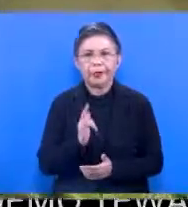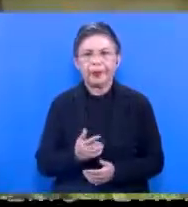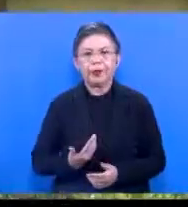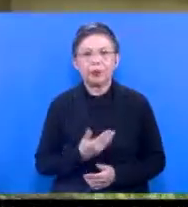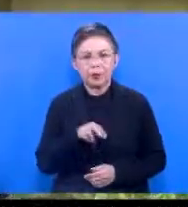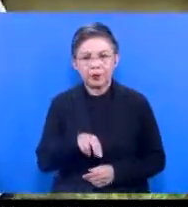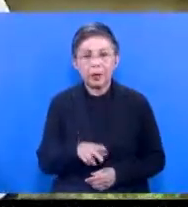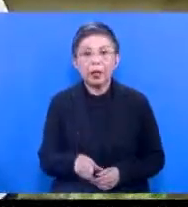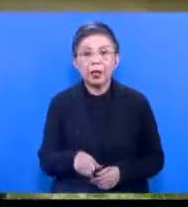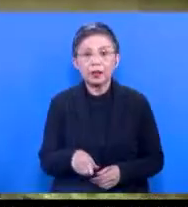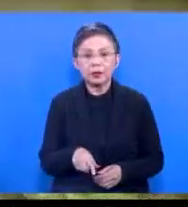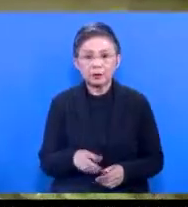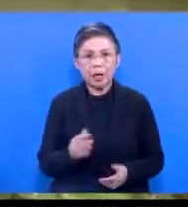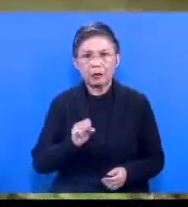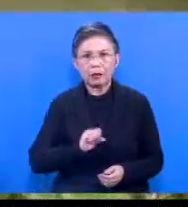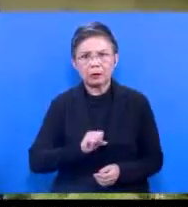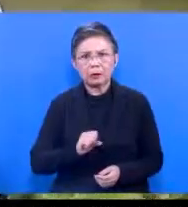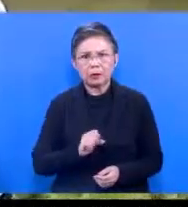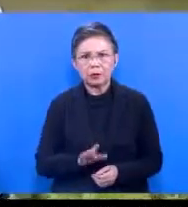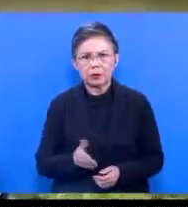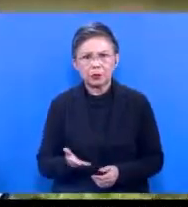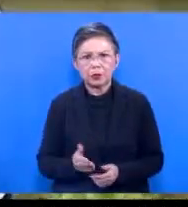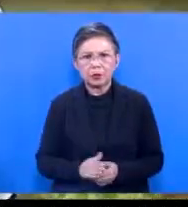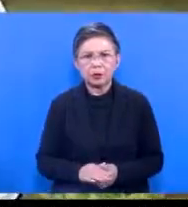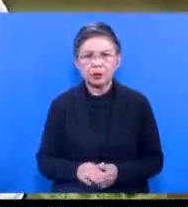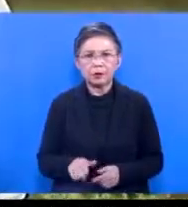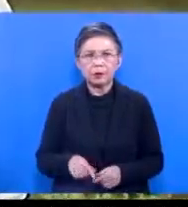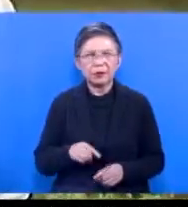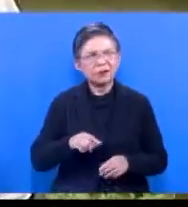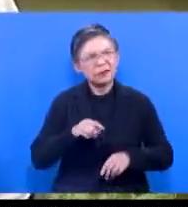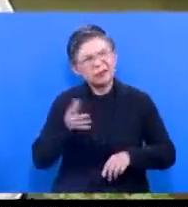bawah. Akhirnya, kejadiannya berapa itu bang? Tadi pas kampuhnya di luar di sini jam 6 pagi.